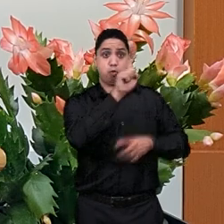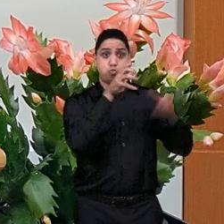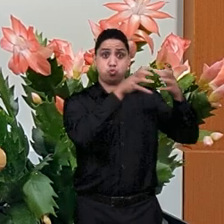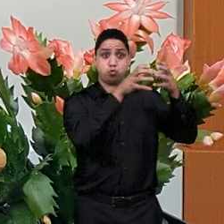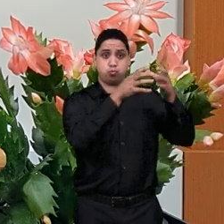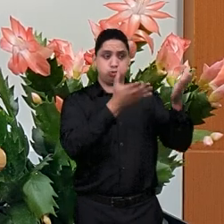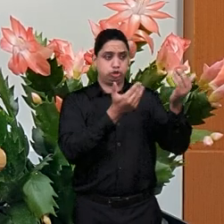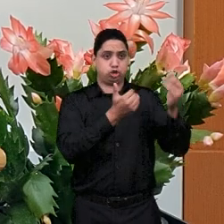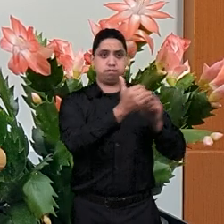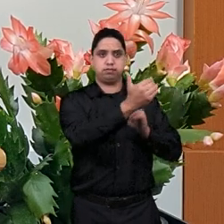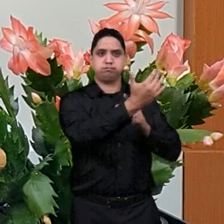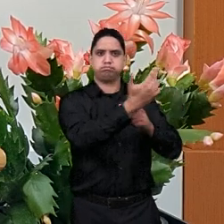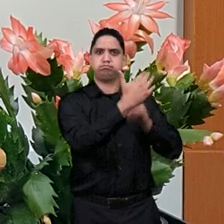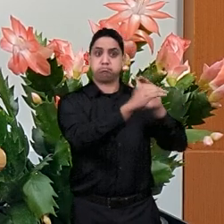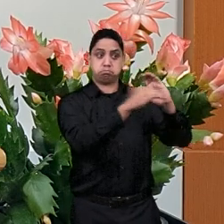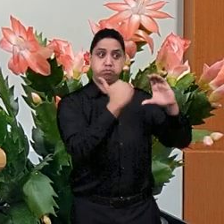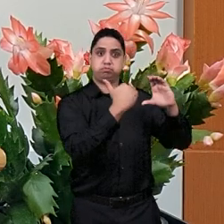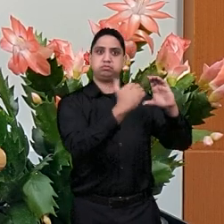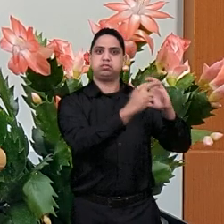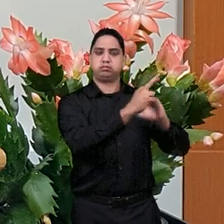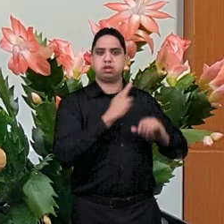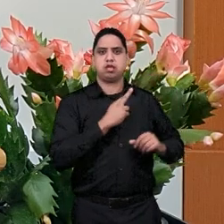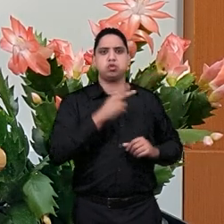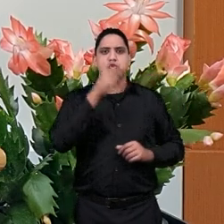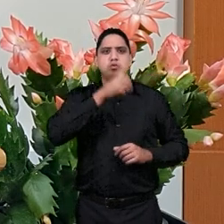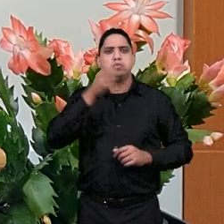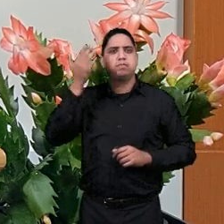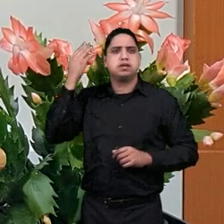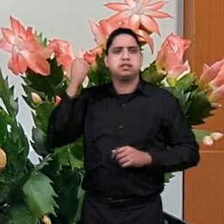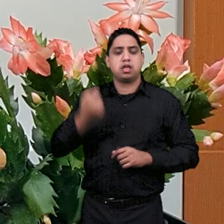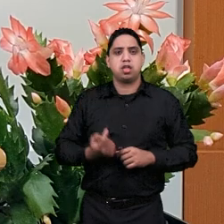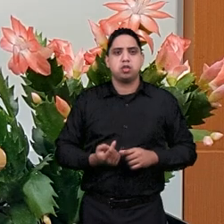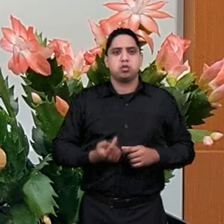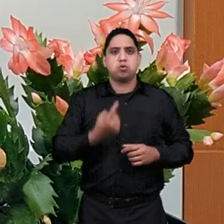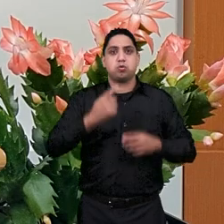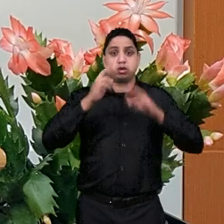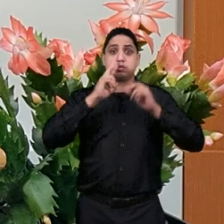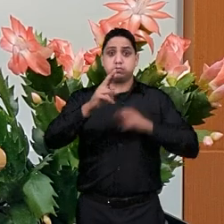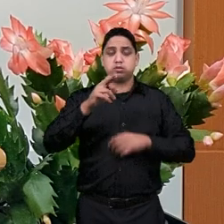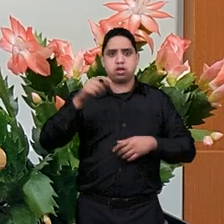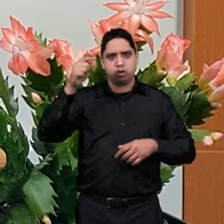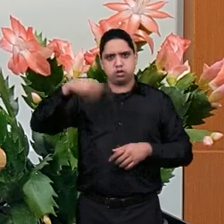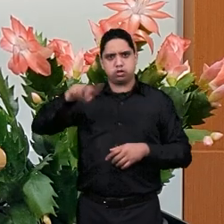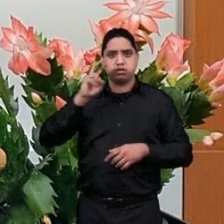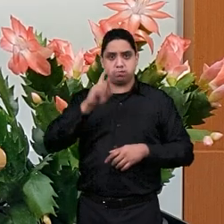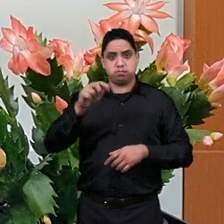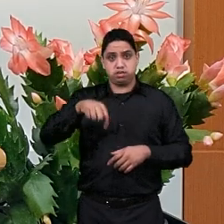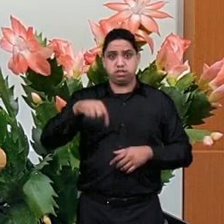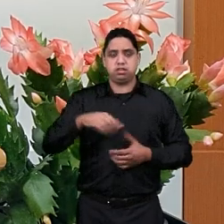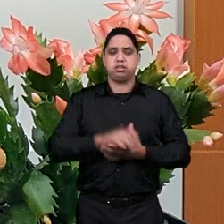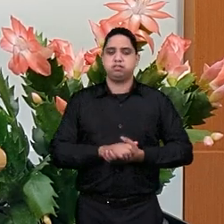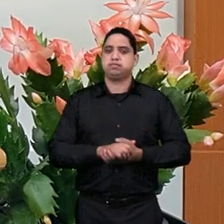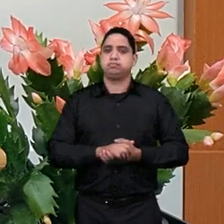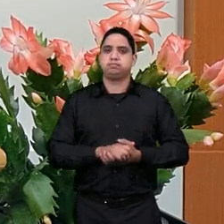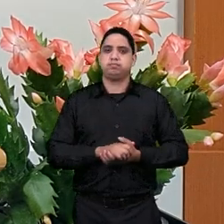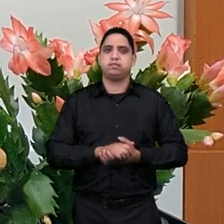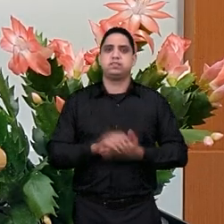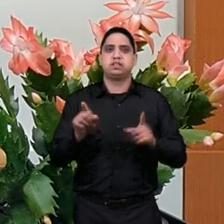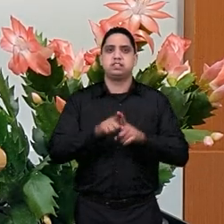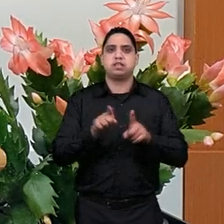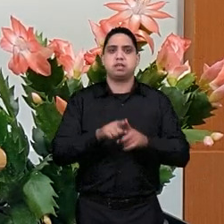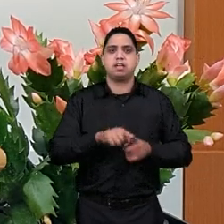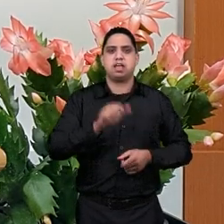dimanche dernier, il est enregistré, qui a été transmis ici, leur vidéo d'Angola